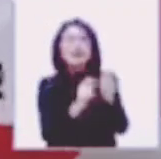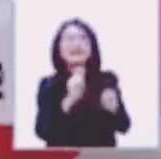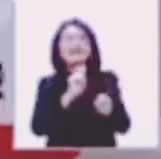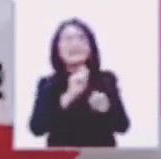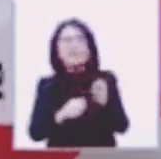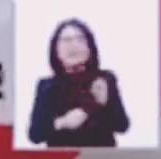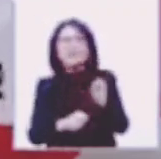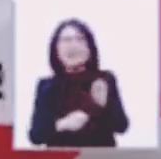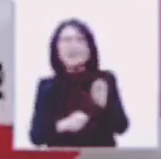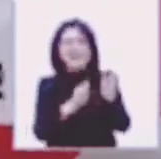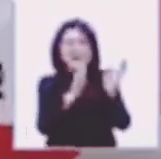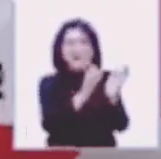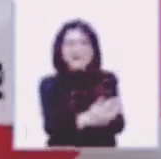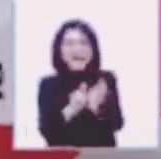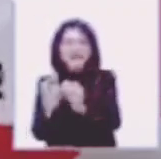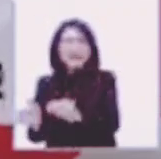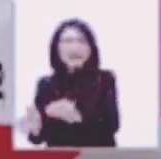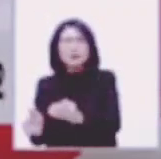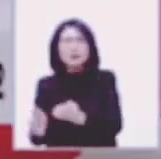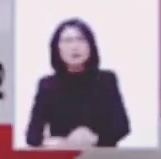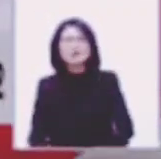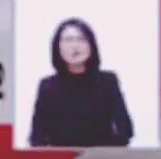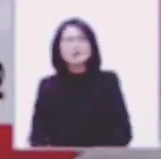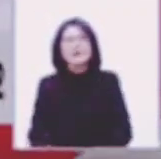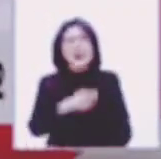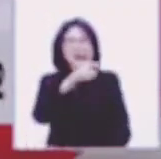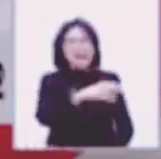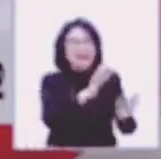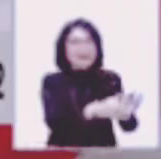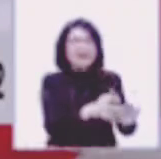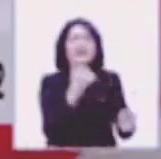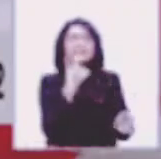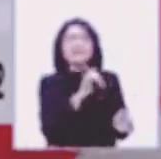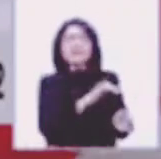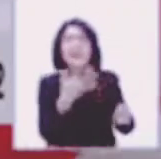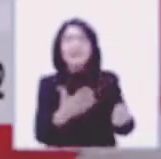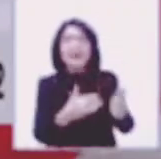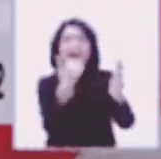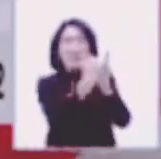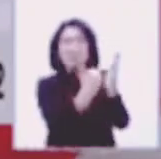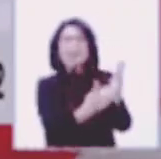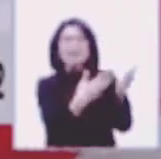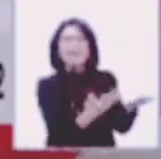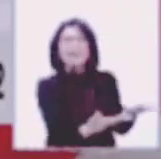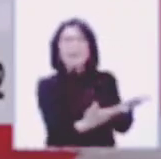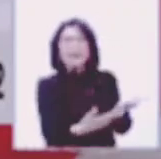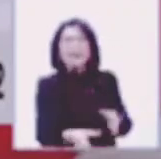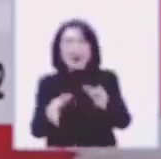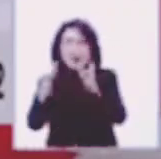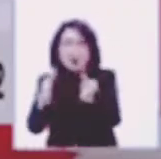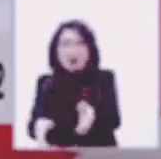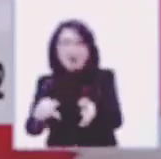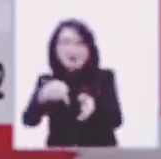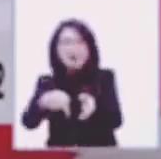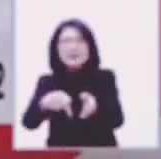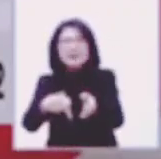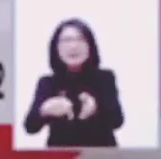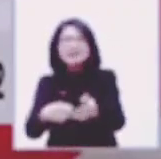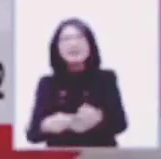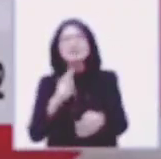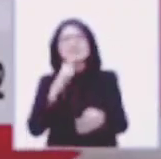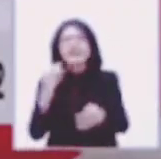saja jatahnya. Di sini kan harus ada data. Kecenderungannya di sini begini, kebijakannya harus begini. Kecenderungannya di sini